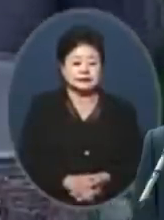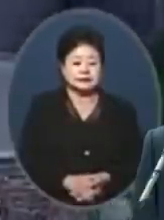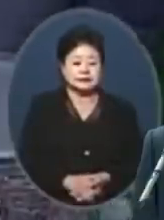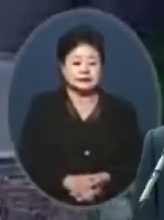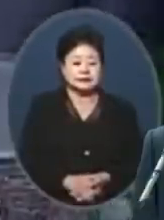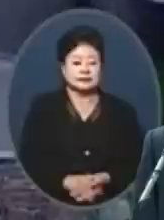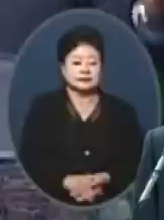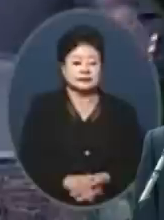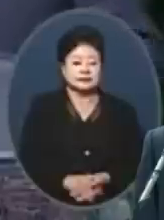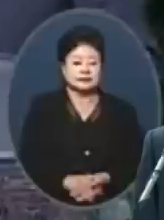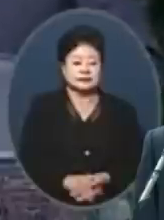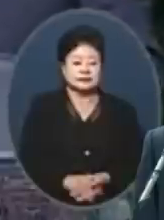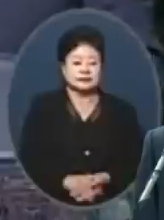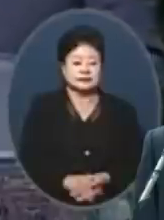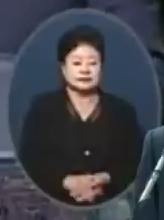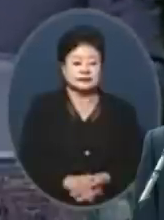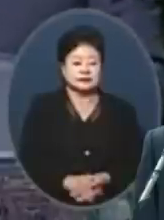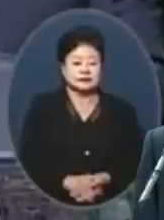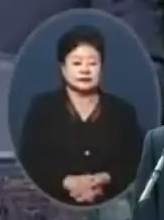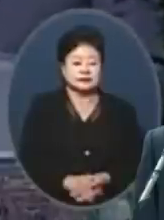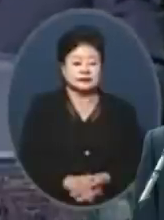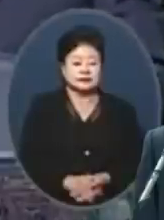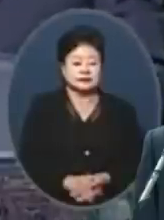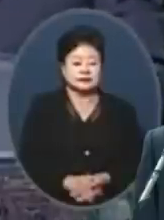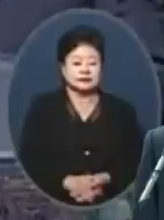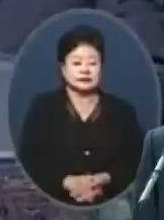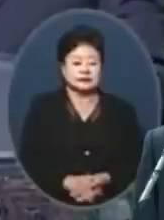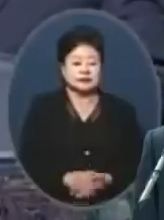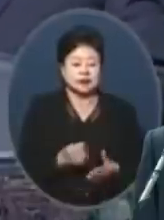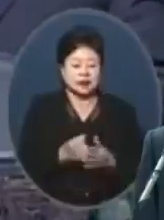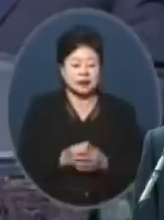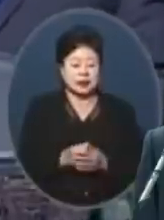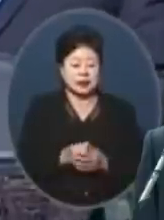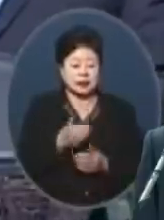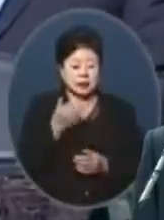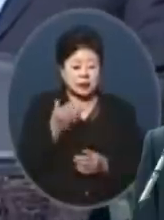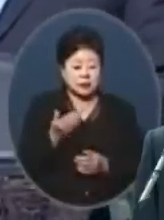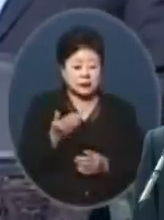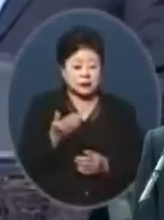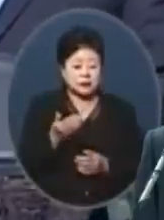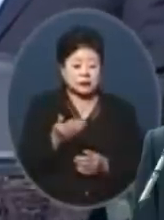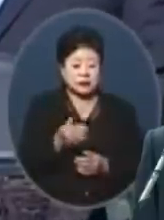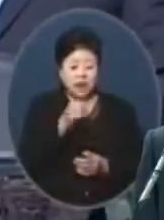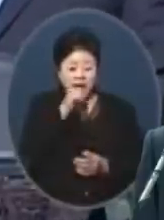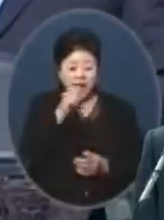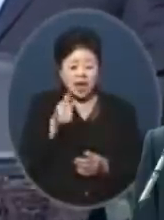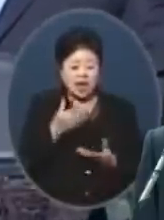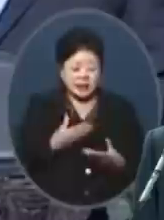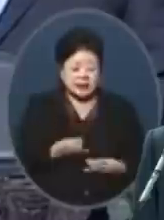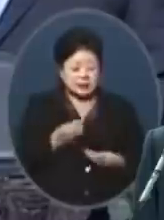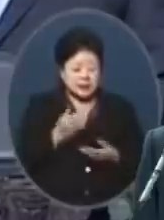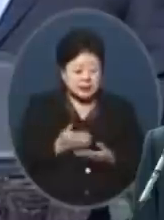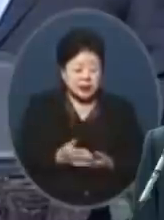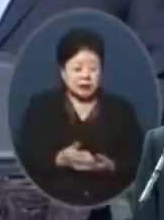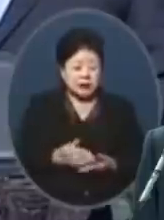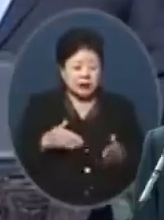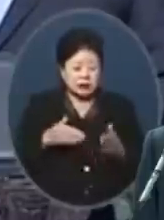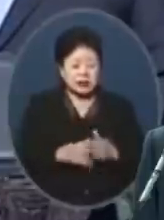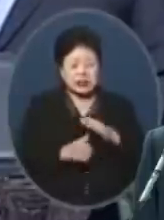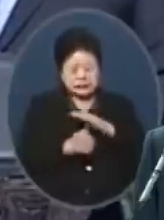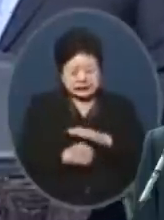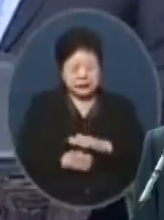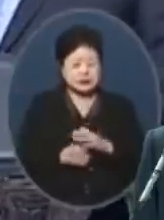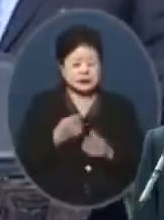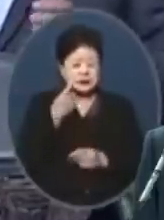So there are mountains of returned parcels in heaven. 그러므로 여러분, 절대로 낙심하지 말고 끝까지